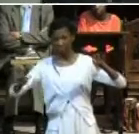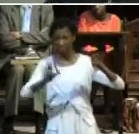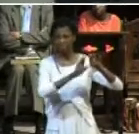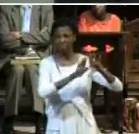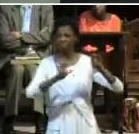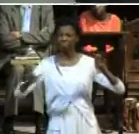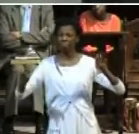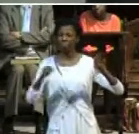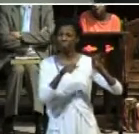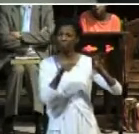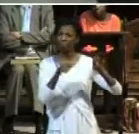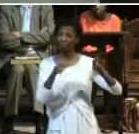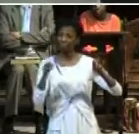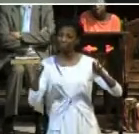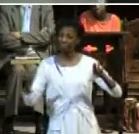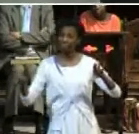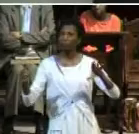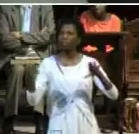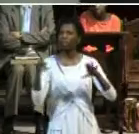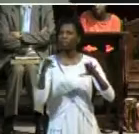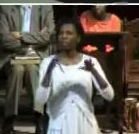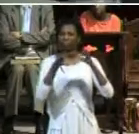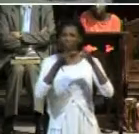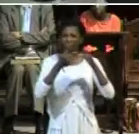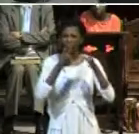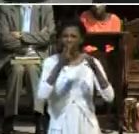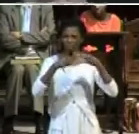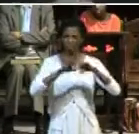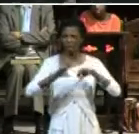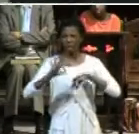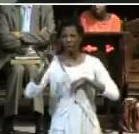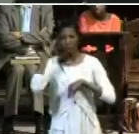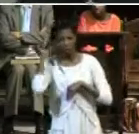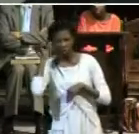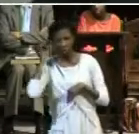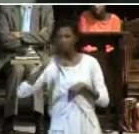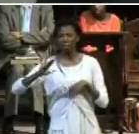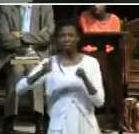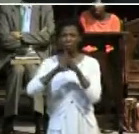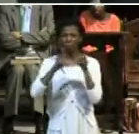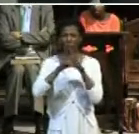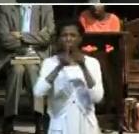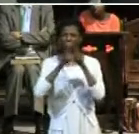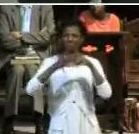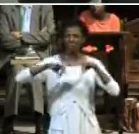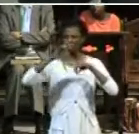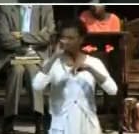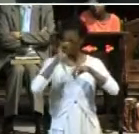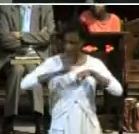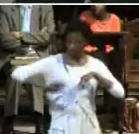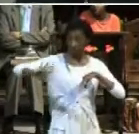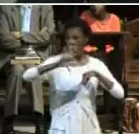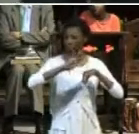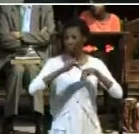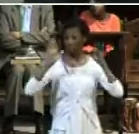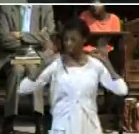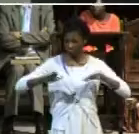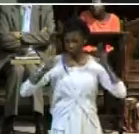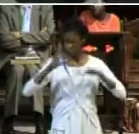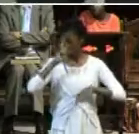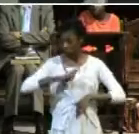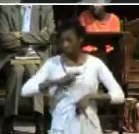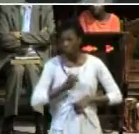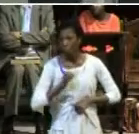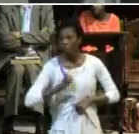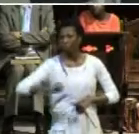Il y a dans ces pays, qui sont constitués des pays du Moyen-Orient et des pays asiatiques, où l'influence de l'islam est prépondérante, où l'islam est